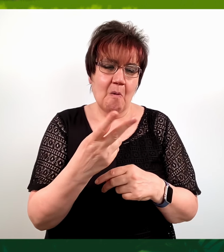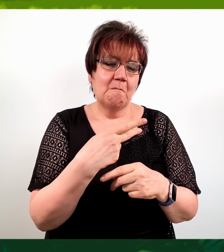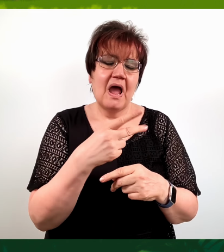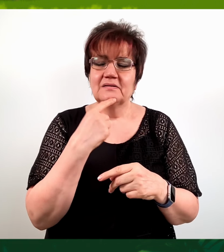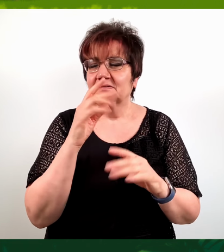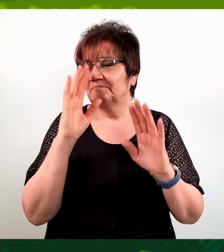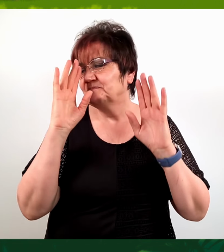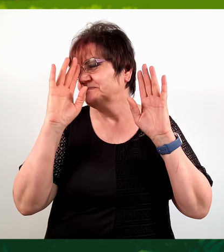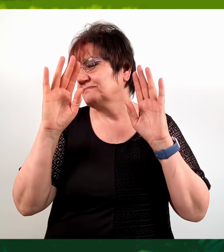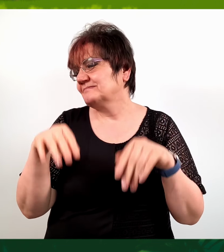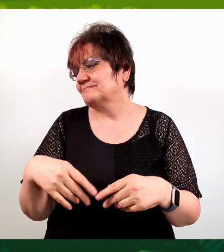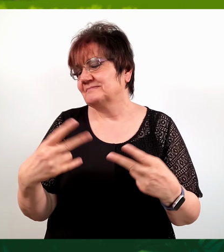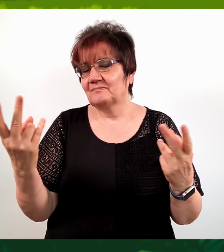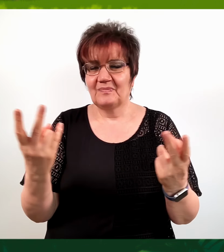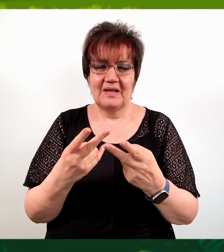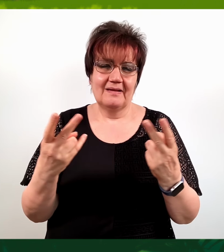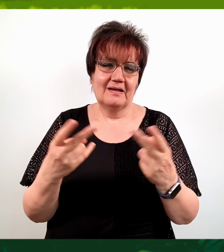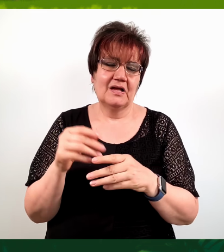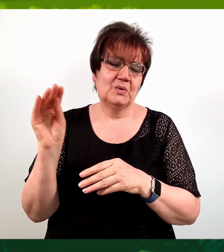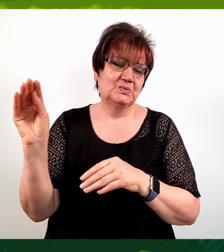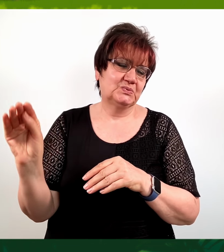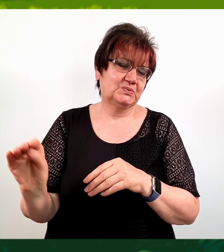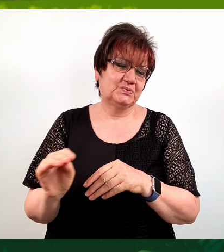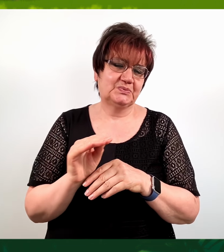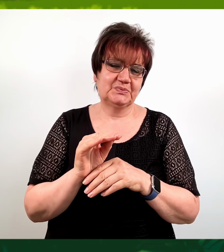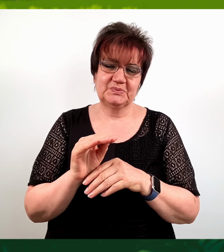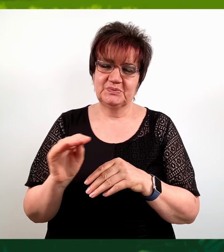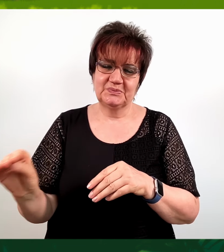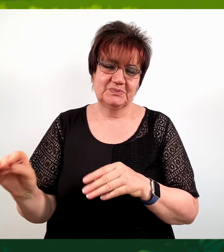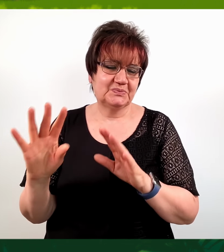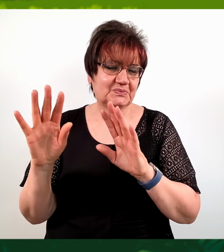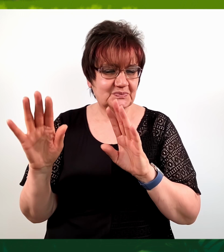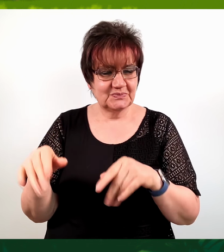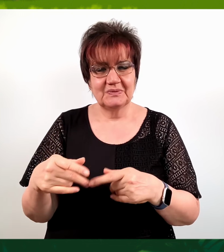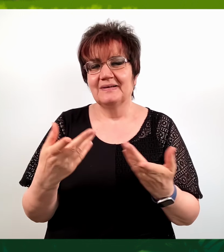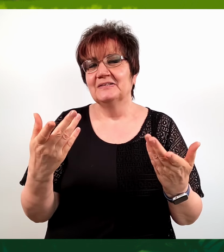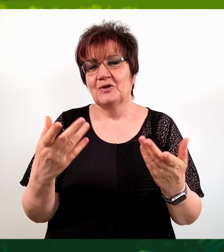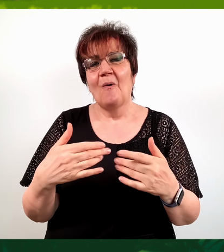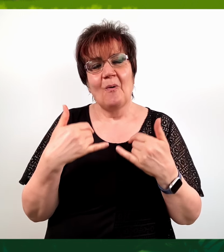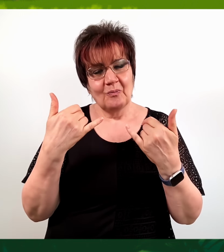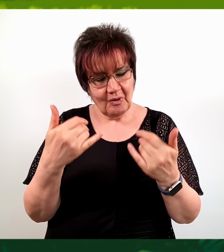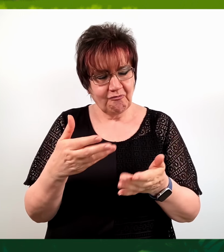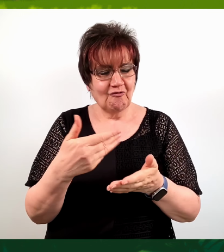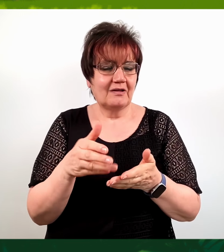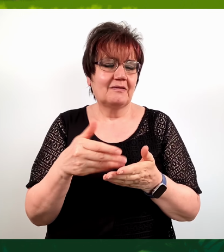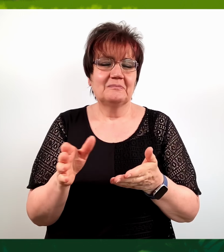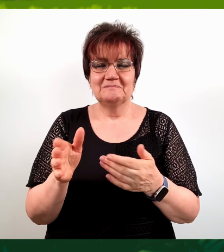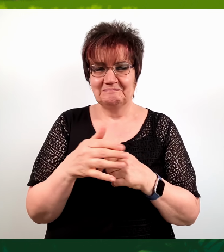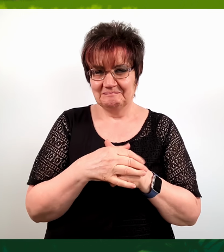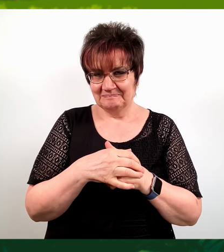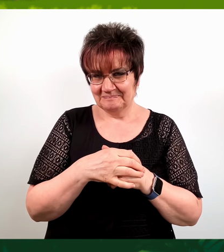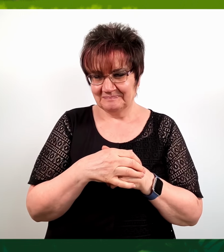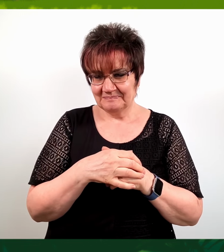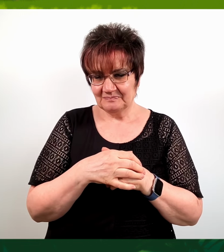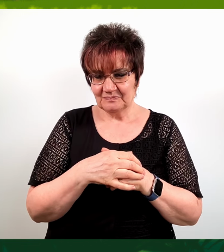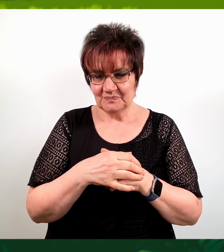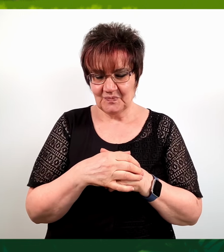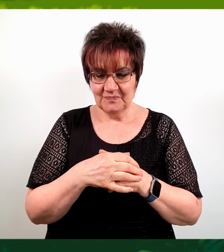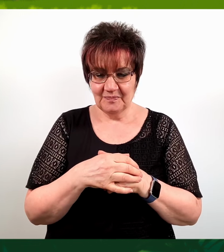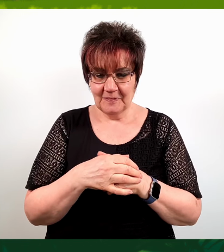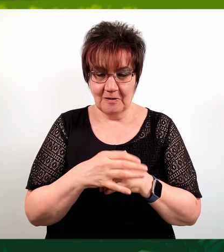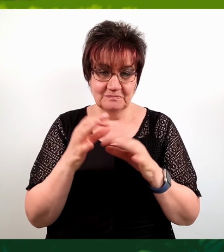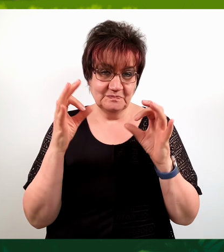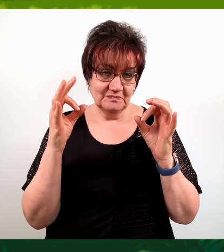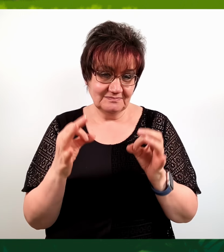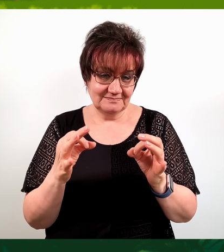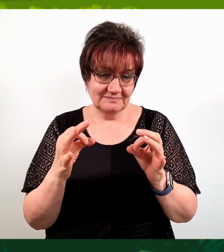entschieden sie sich wieder, dass sie sich von diesem ungehobelten Zwerg nicht den Tag verderben lassen wollten. So